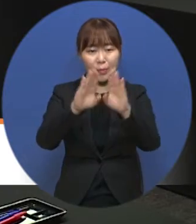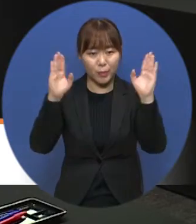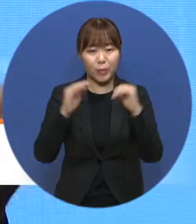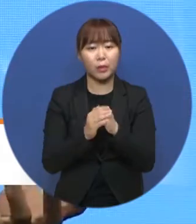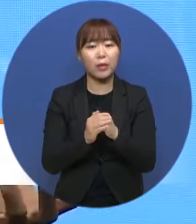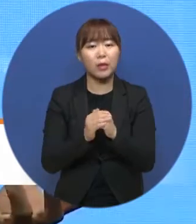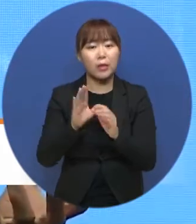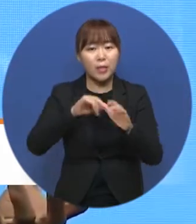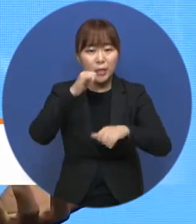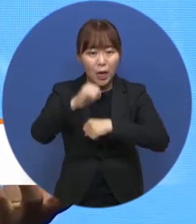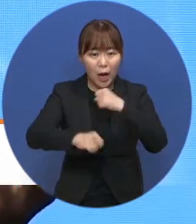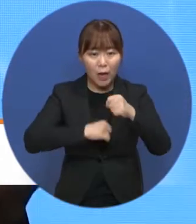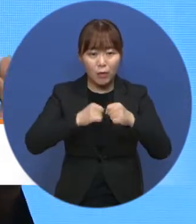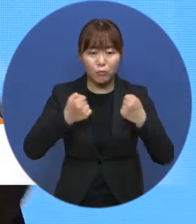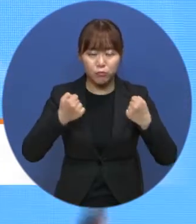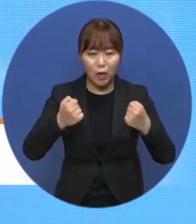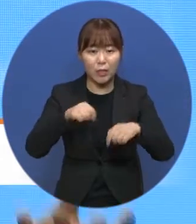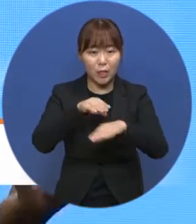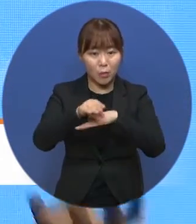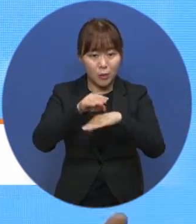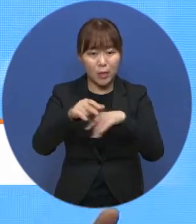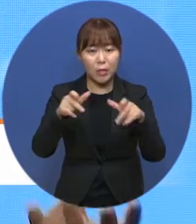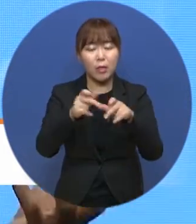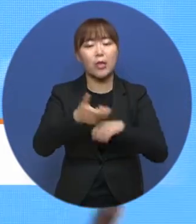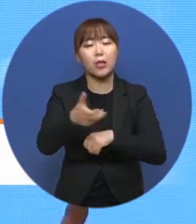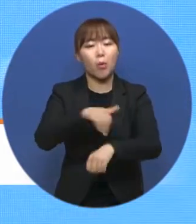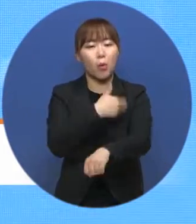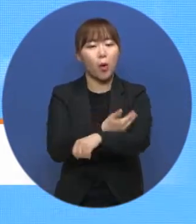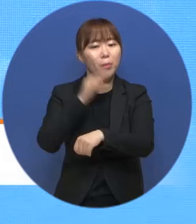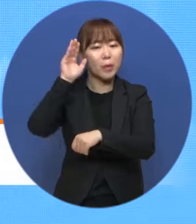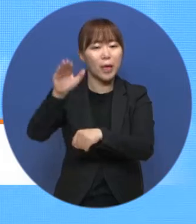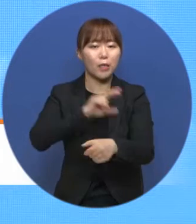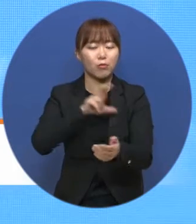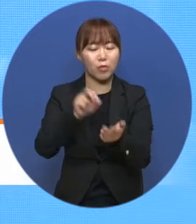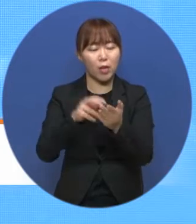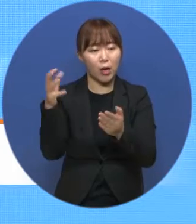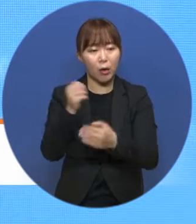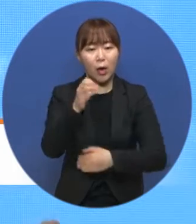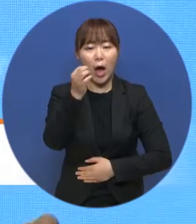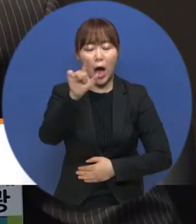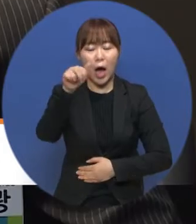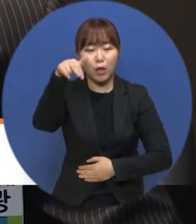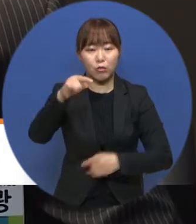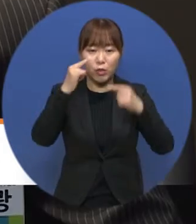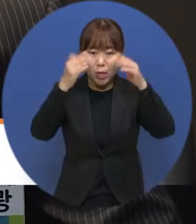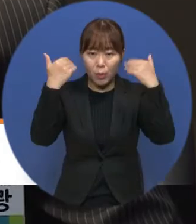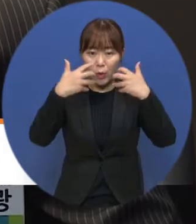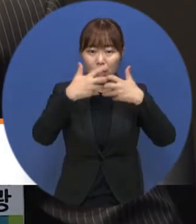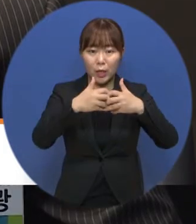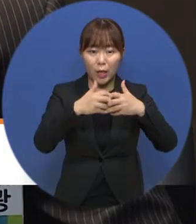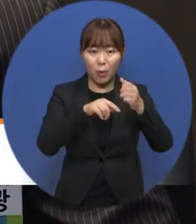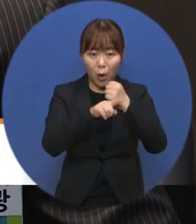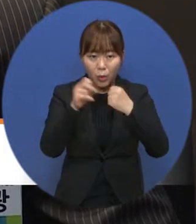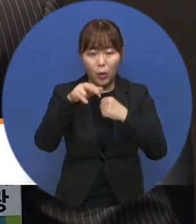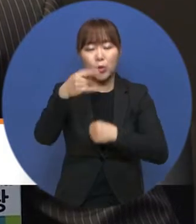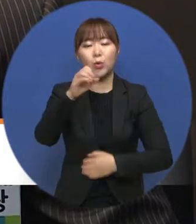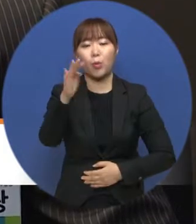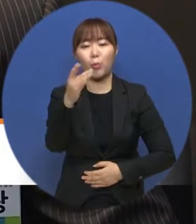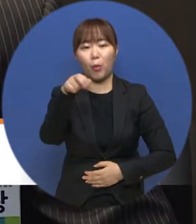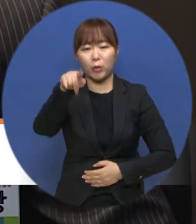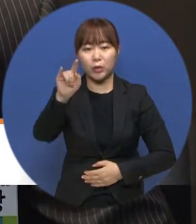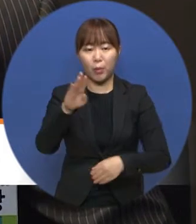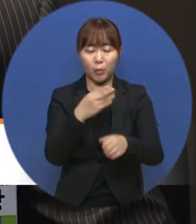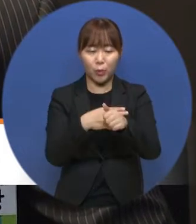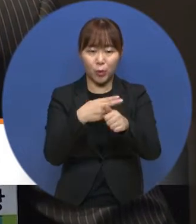이번 포럼은 자율주행 자동차 와 장애인 이동권 의 미래 라는 주제로 아주대학교 기계공학과 송 봉 섭 교수의 초청